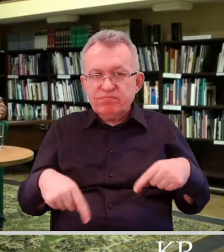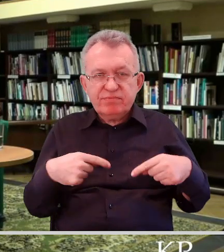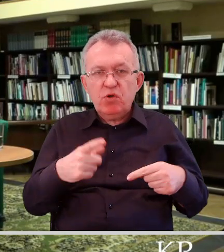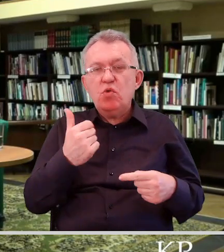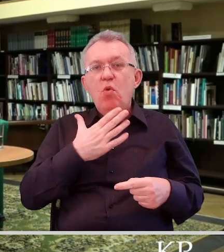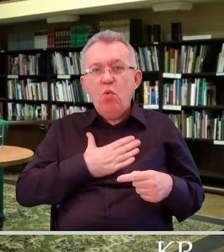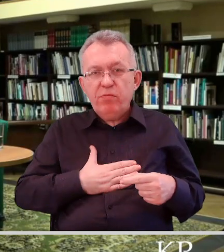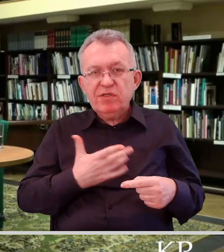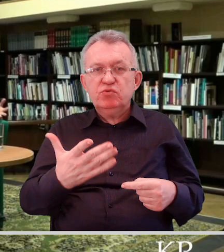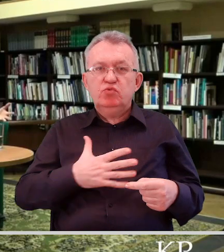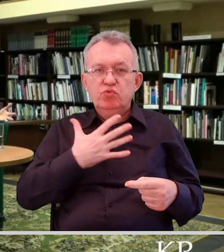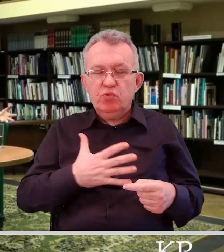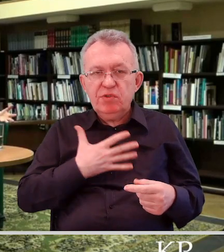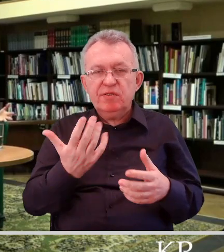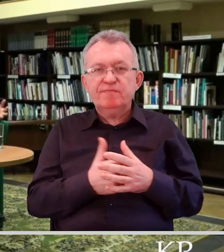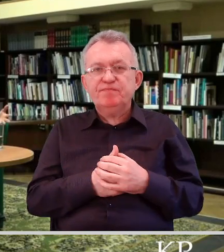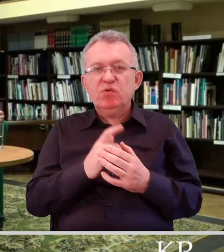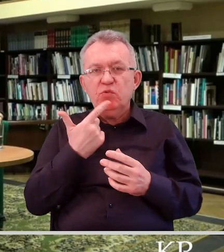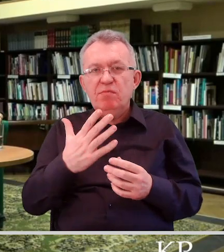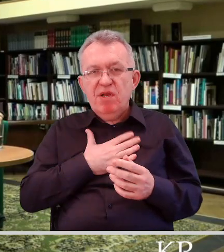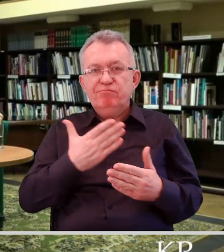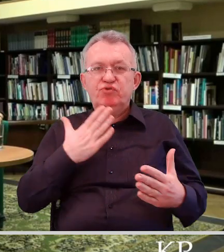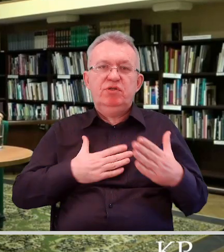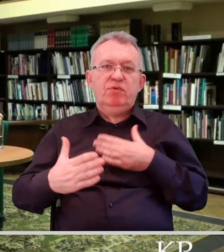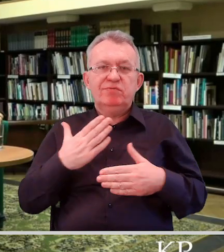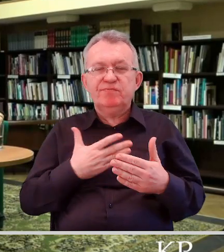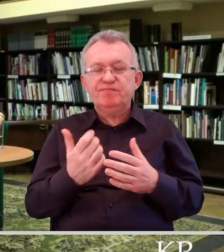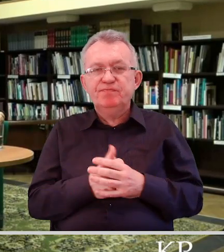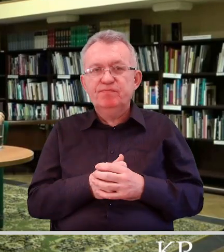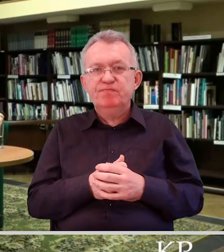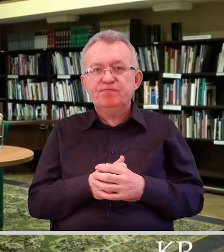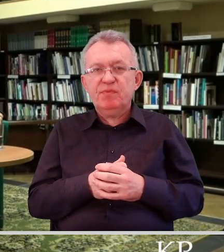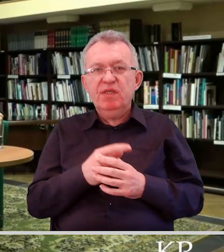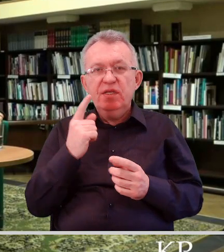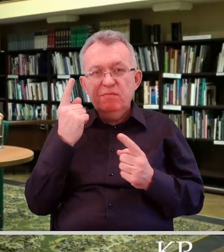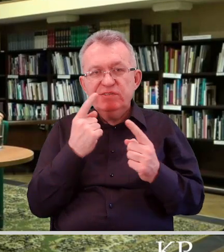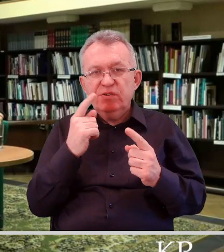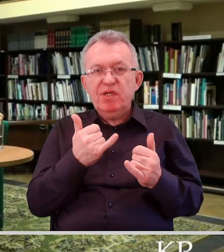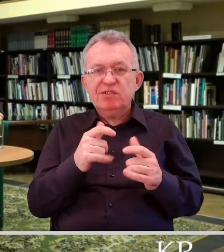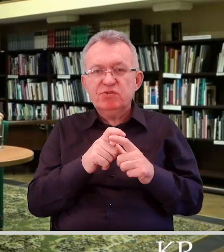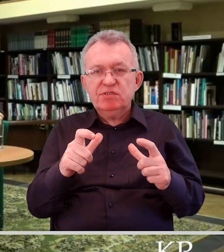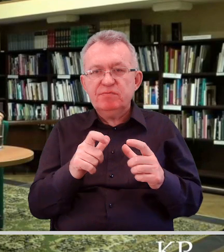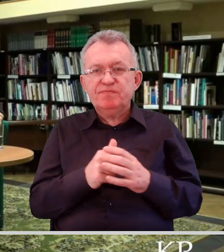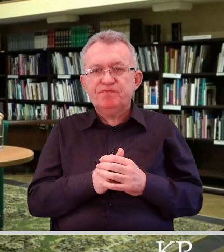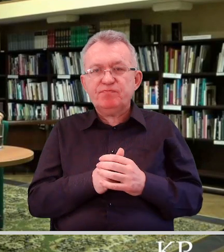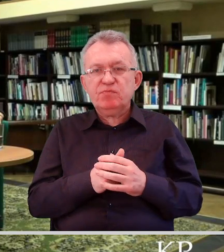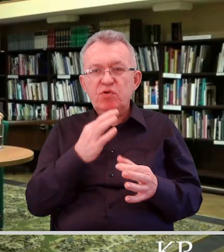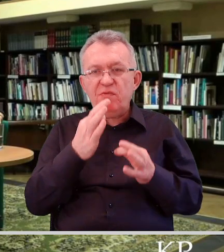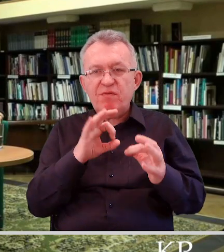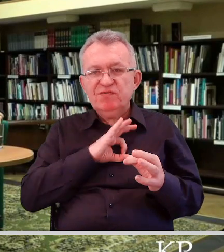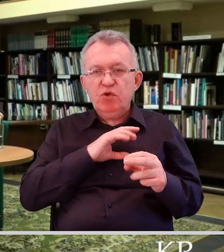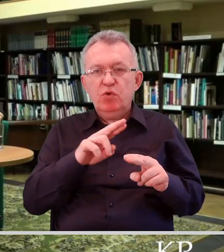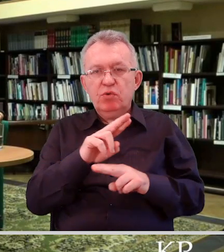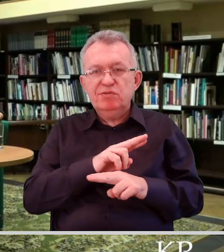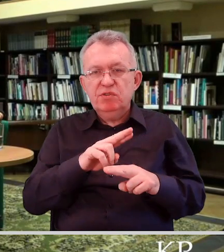lubi, które się czuje, które sprawiają przyjemność. I tak myślę, jak czasami opowiadam o swojej